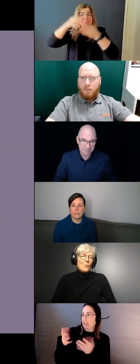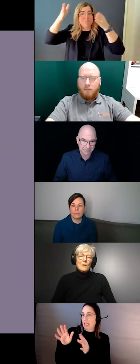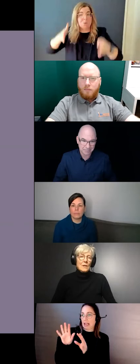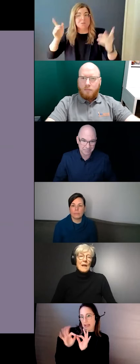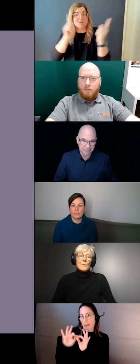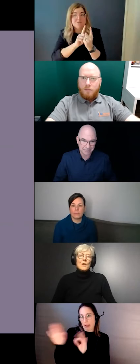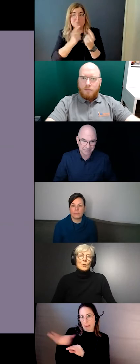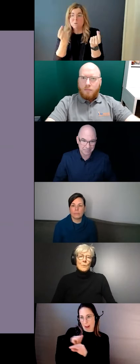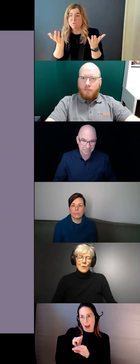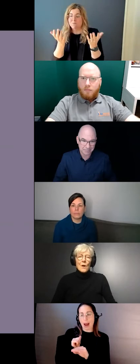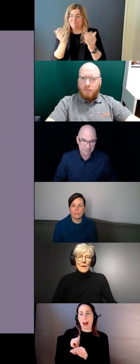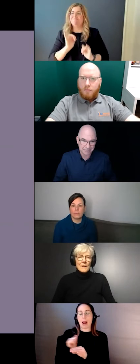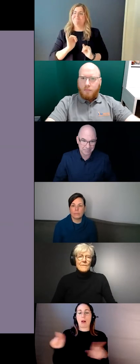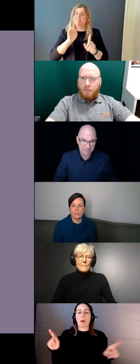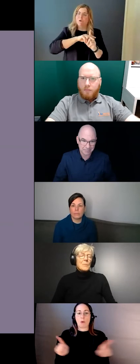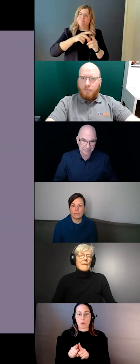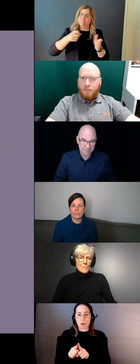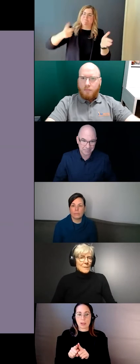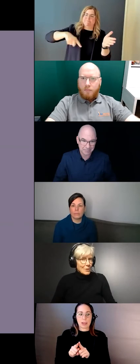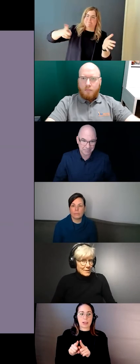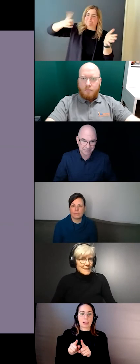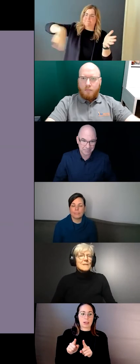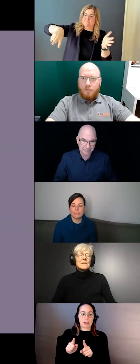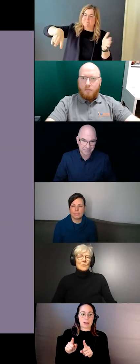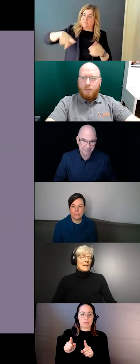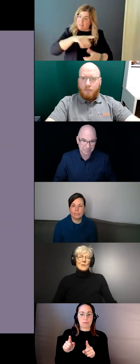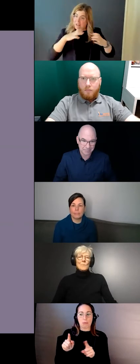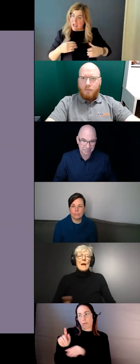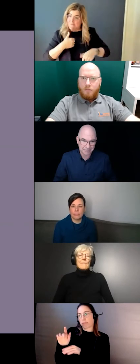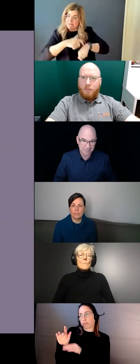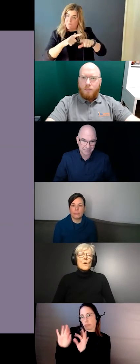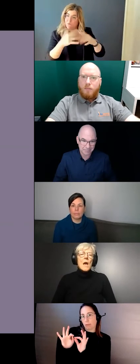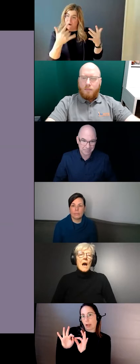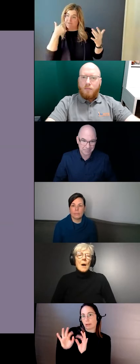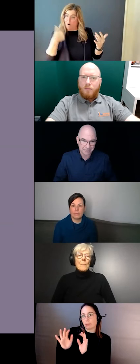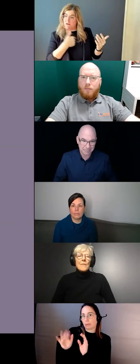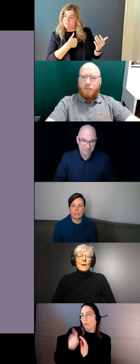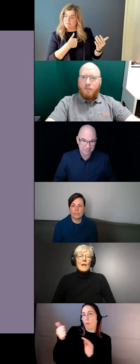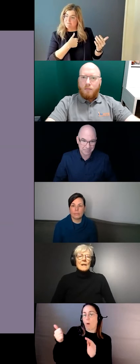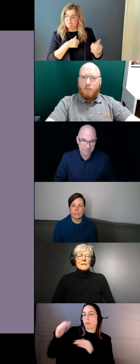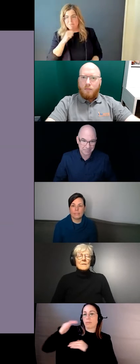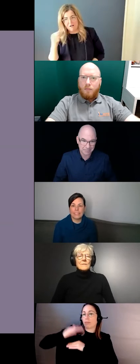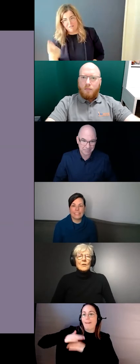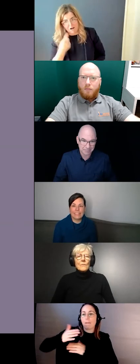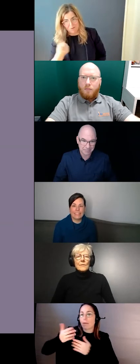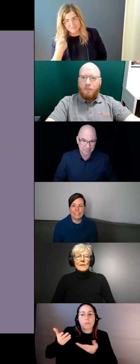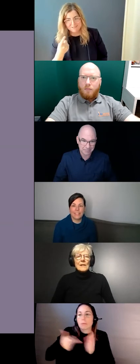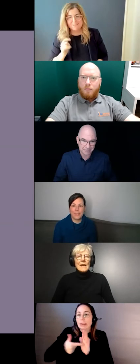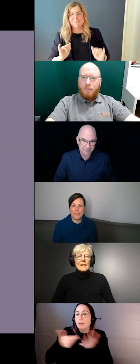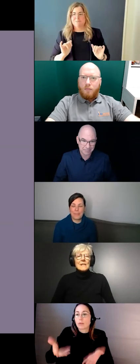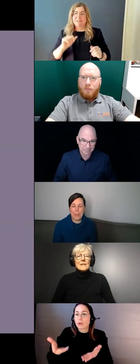Et je connecte avec un interprète, avec une autre plateforme comme celle-là, ici. Et je